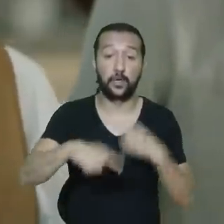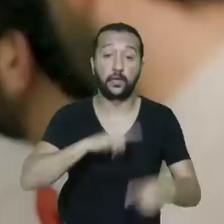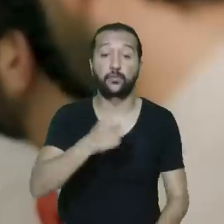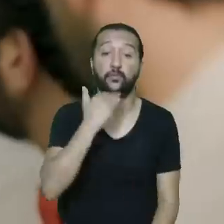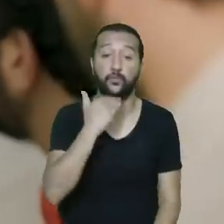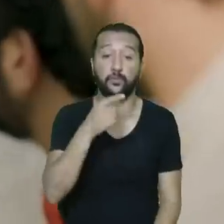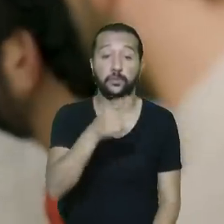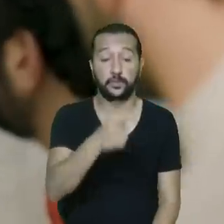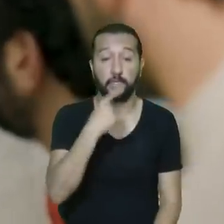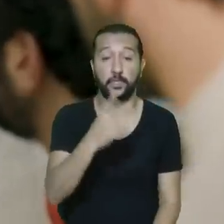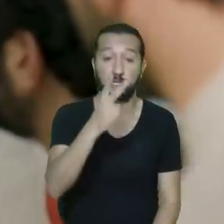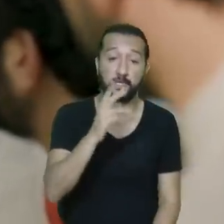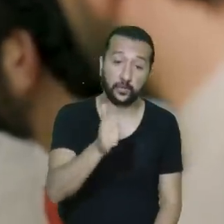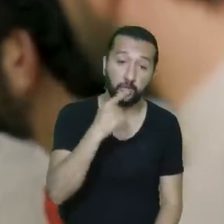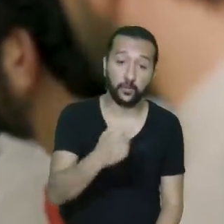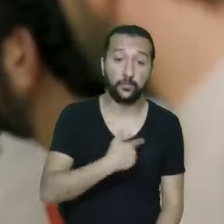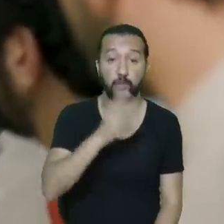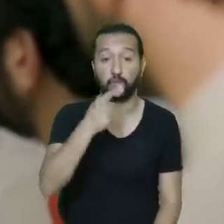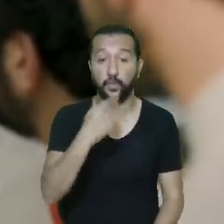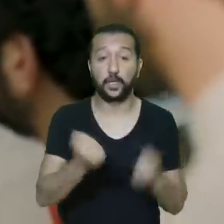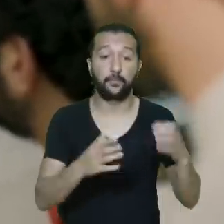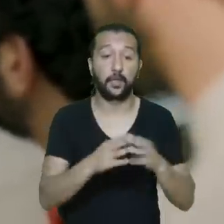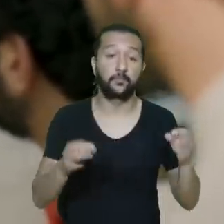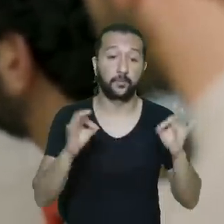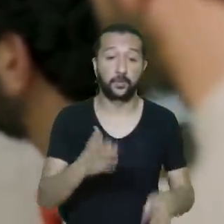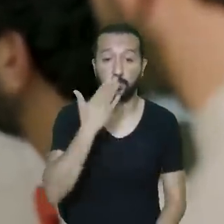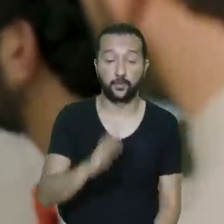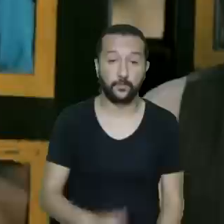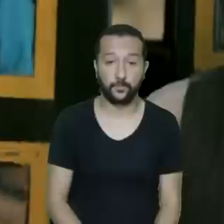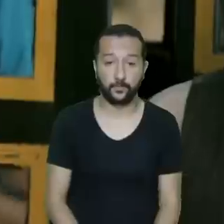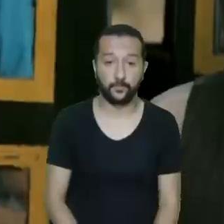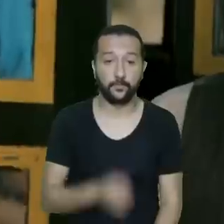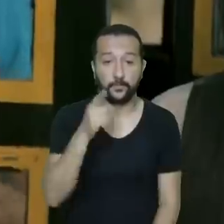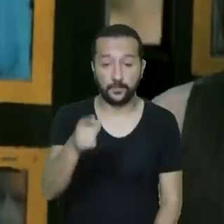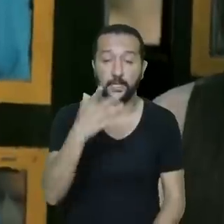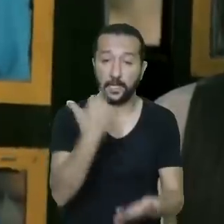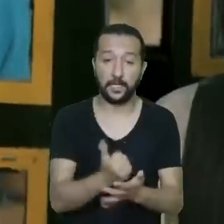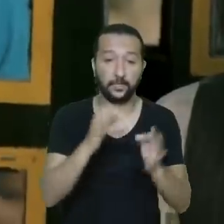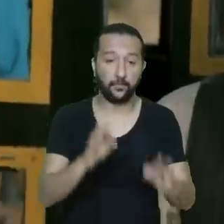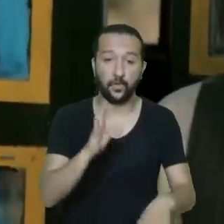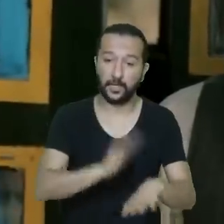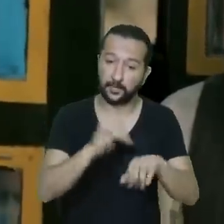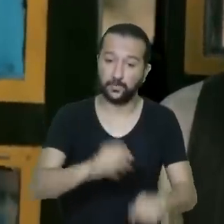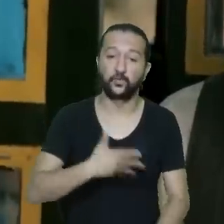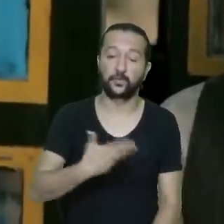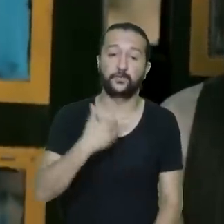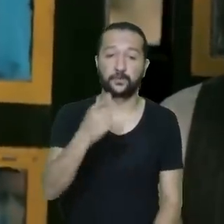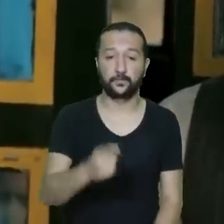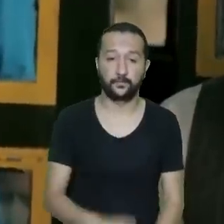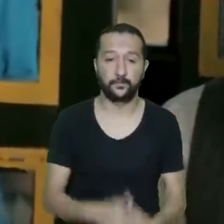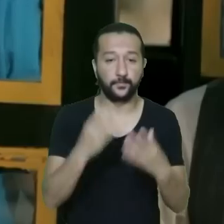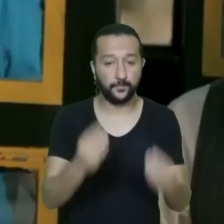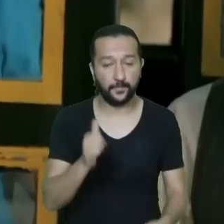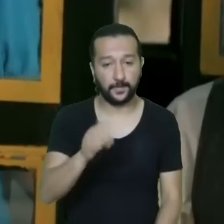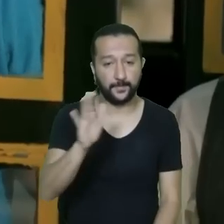kullanmıyoruz. Siz deyin 2, ben deyim 3 gündür araba ortalıklarda yok. Siz de kayıtlığa böyle geçerseniz çok seviniriz.